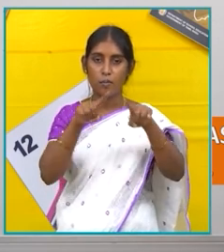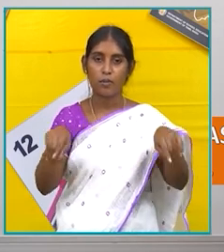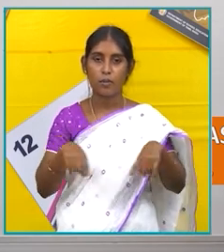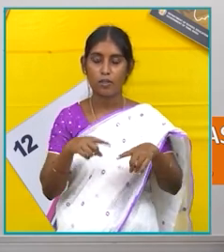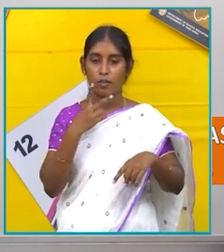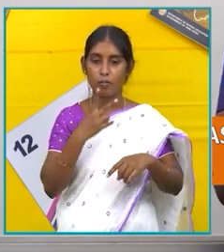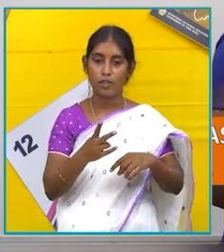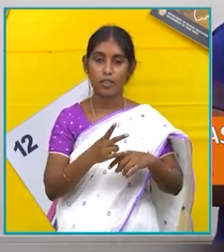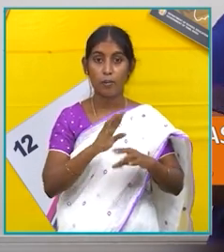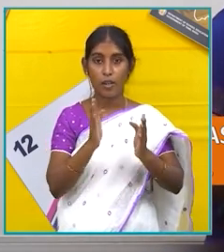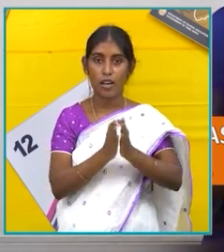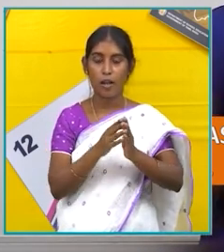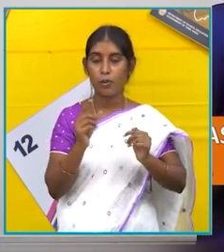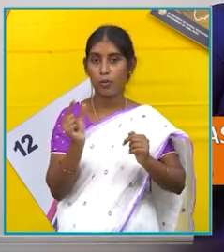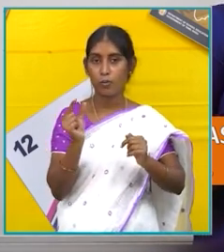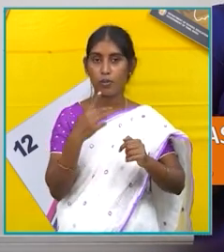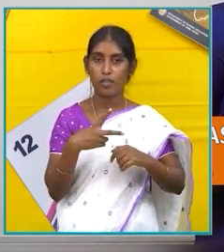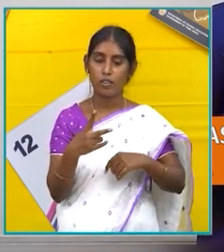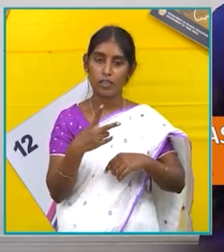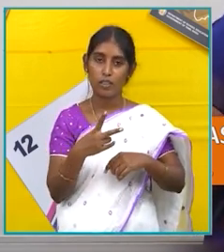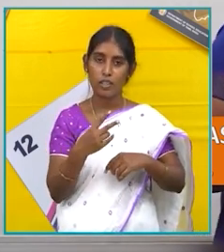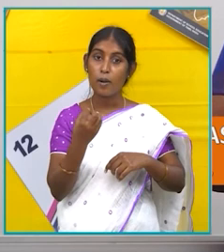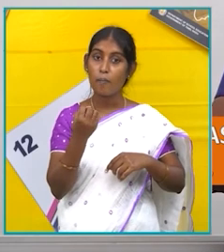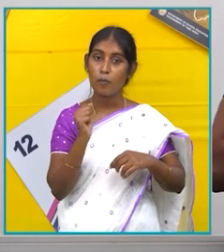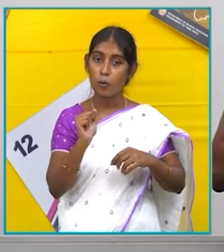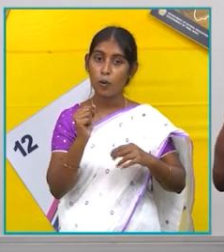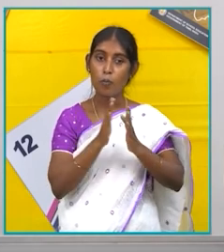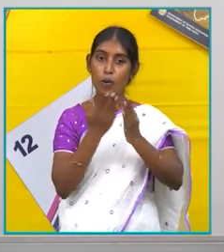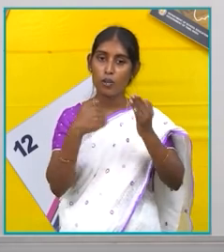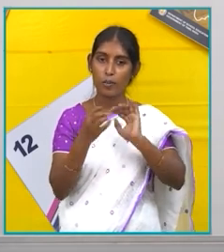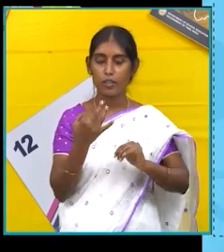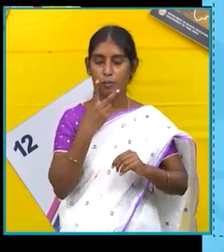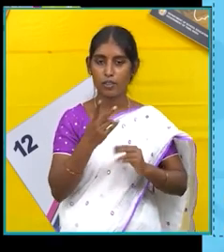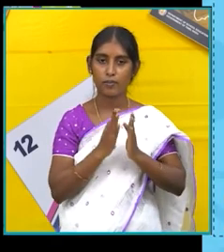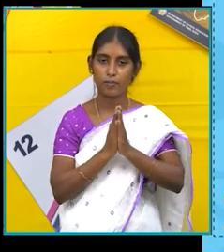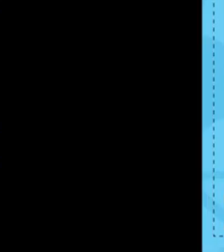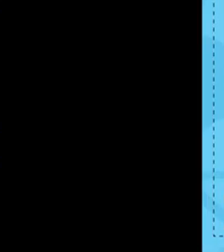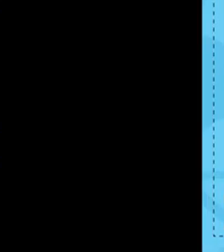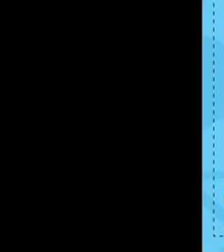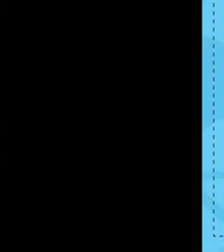முக்கோணங்கள்னு பார்த்தோம். இப்போ இதெல்லாம் யூஸ் பண்ணி பயிற்சி கணக்கெல்லாம் நீங்கள் செய்யுங்க. நன்றி.